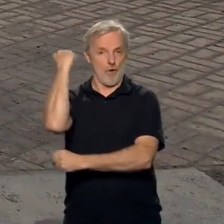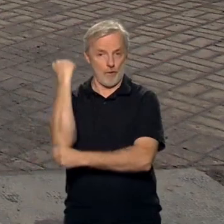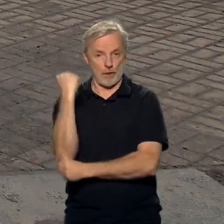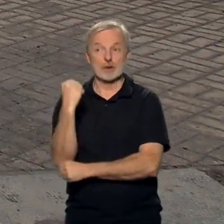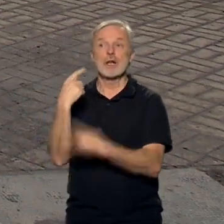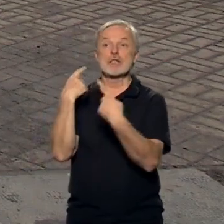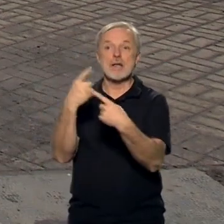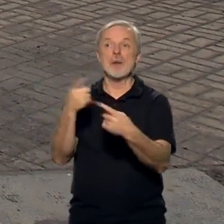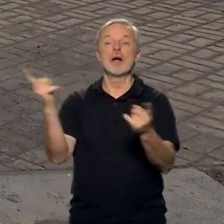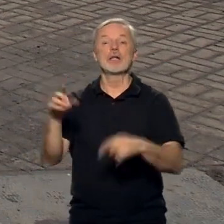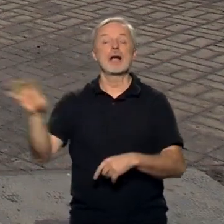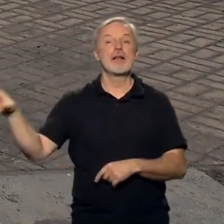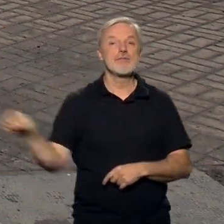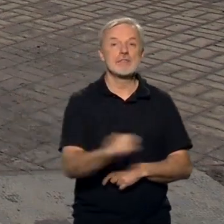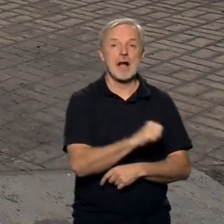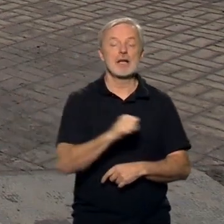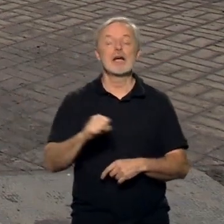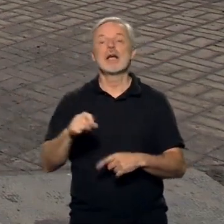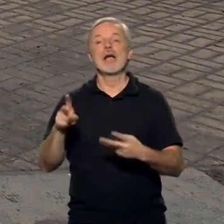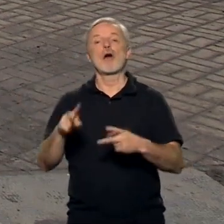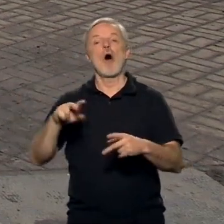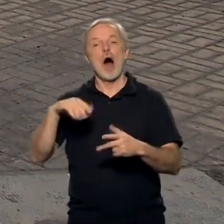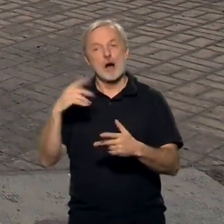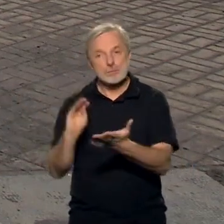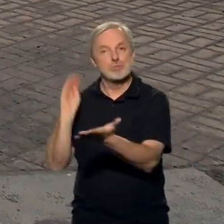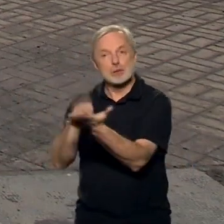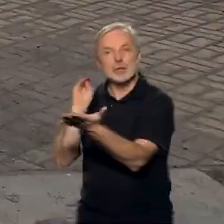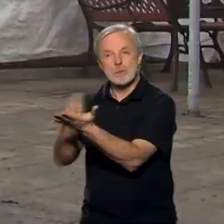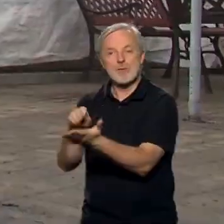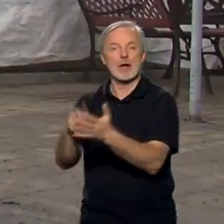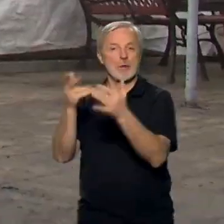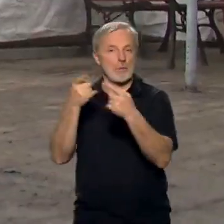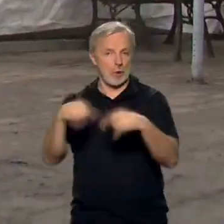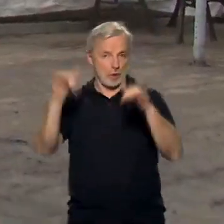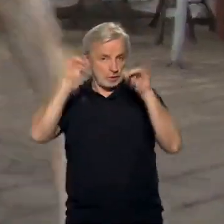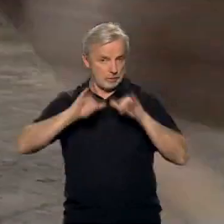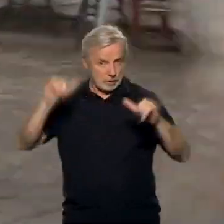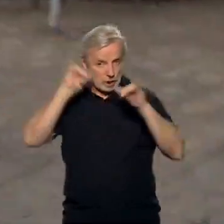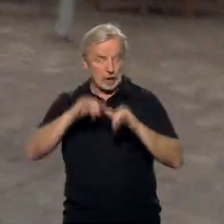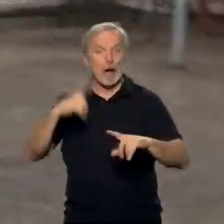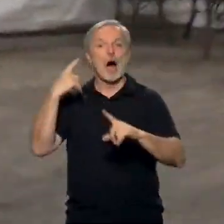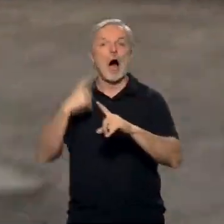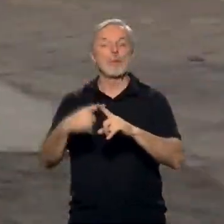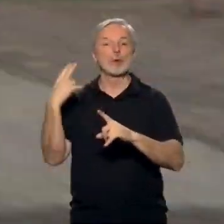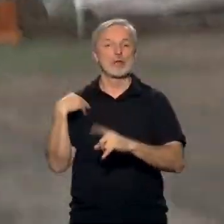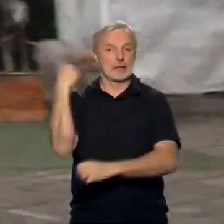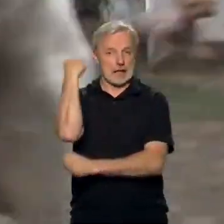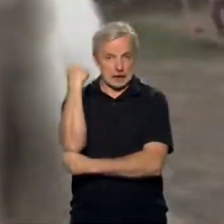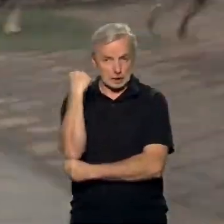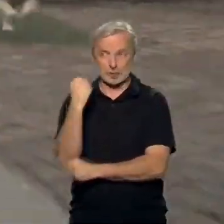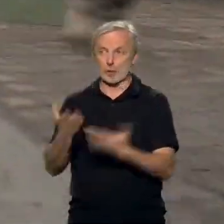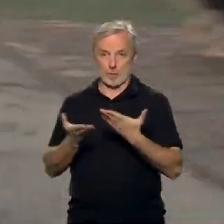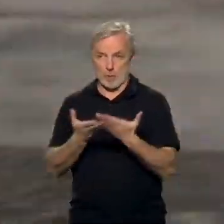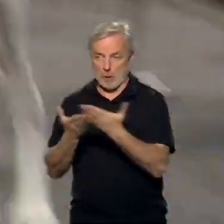tady vzali do virtuální adopce pejsky, na který přispívají sami za sebe. Jo? A plus ten nadační fond pomáhá jako vlastně tým